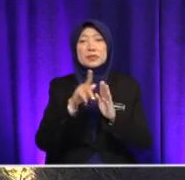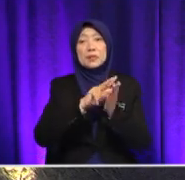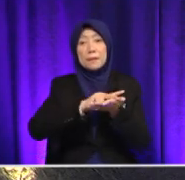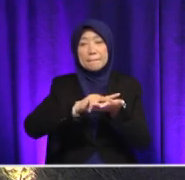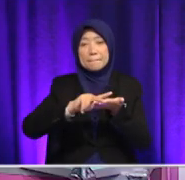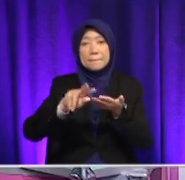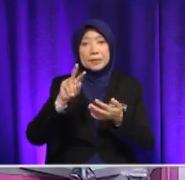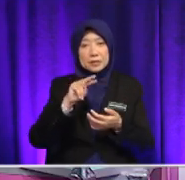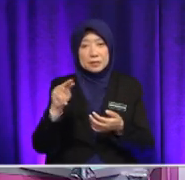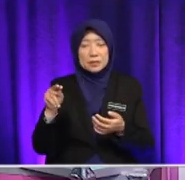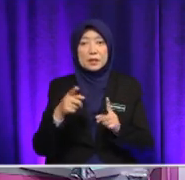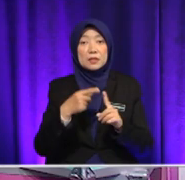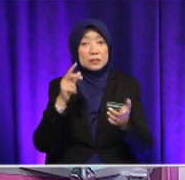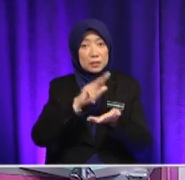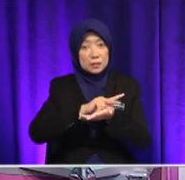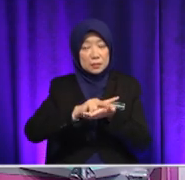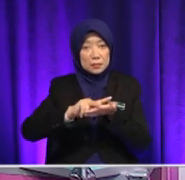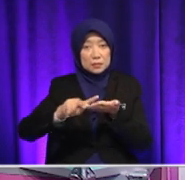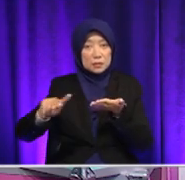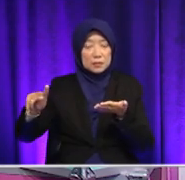dari segi keemasan